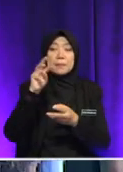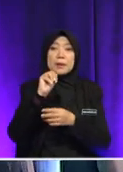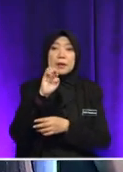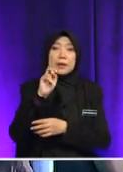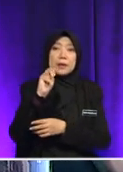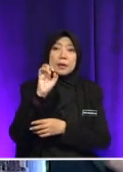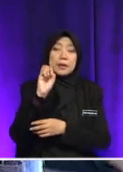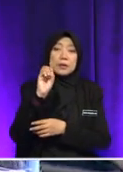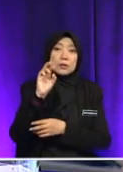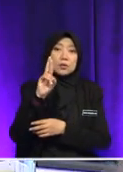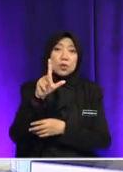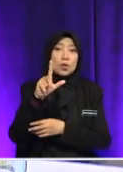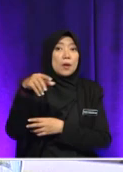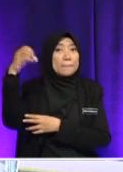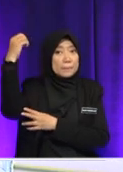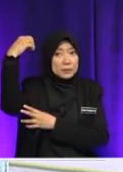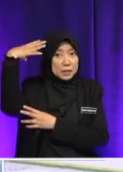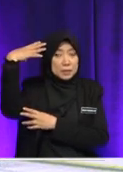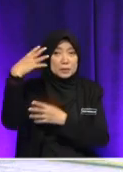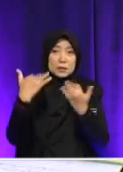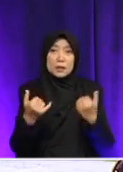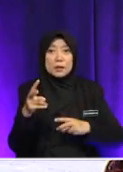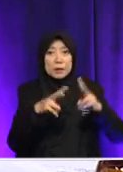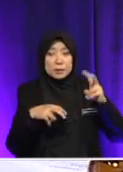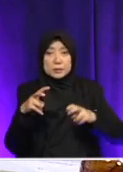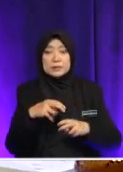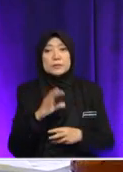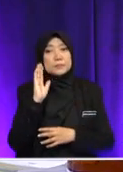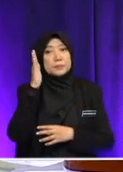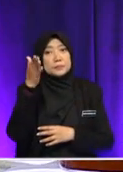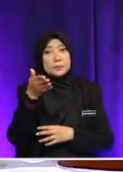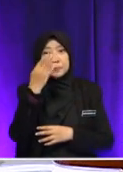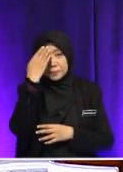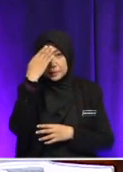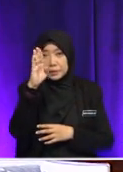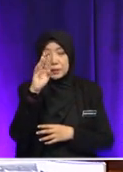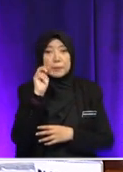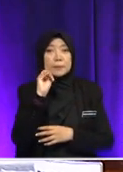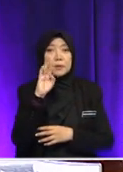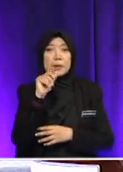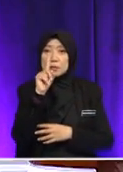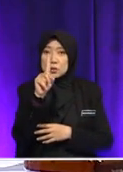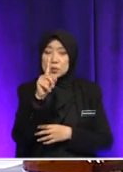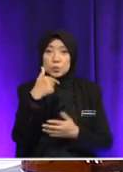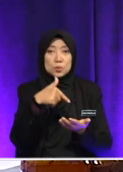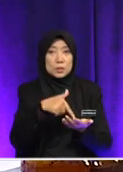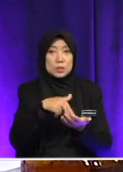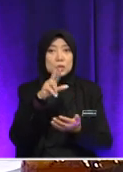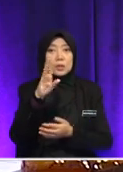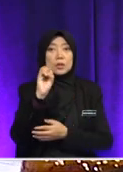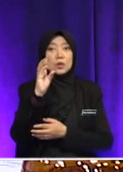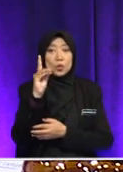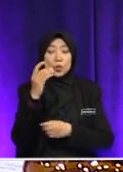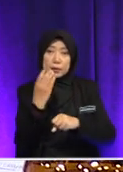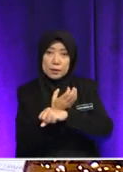sekarang kita nak kaji Oke saya akan bekalkan kepada Mira satu batang root kaca lah